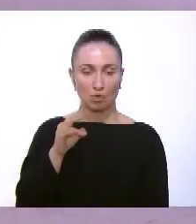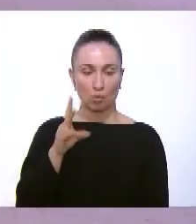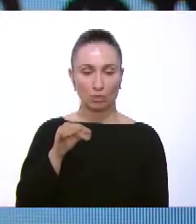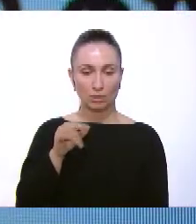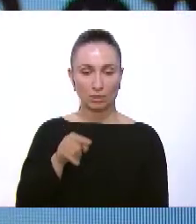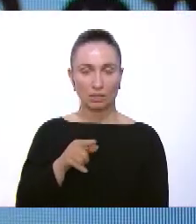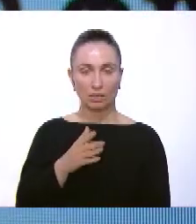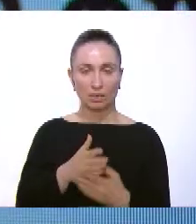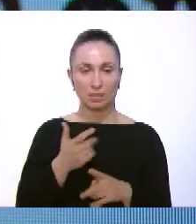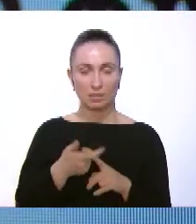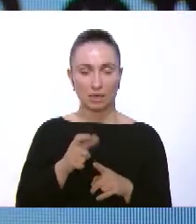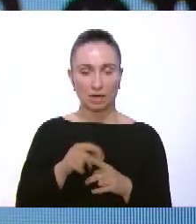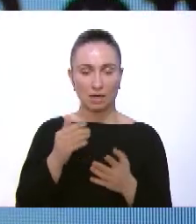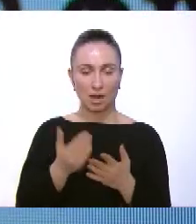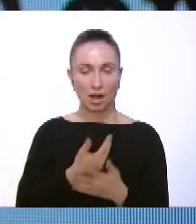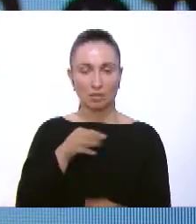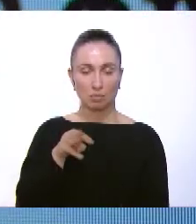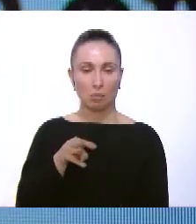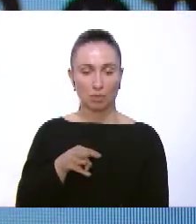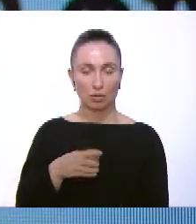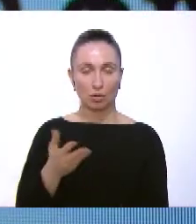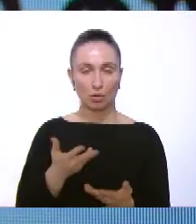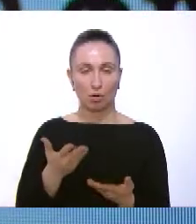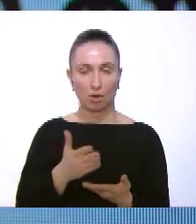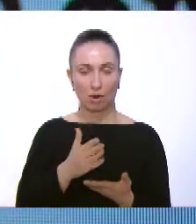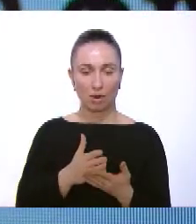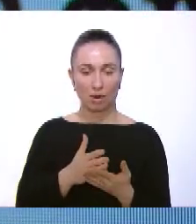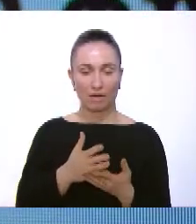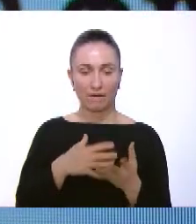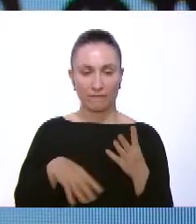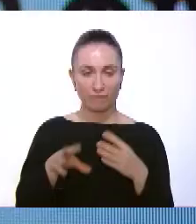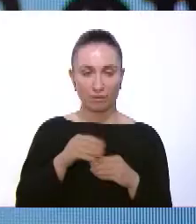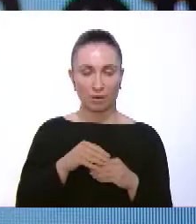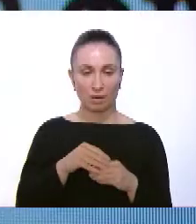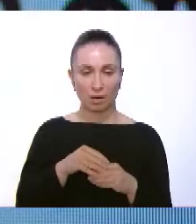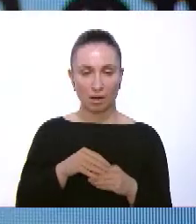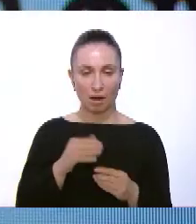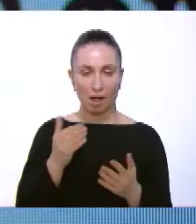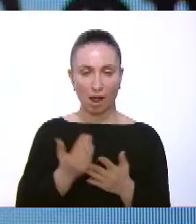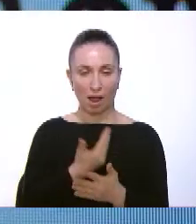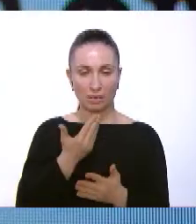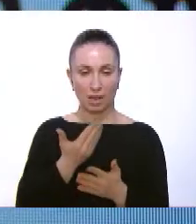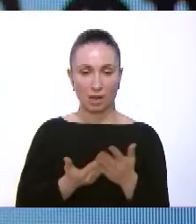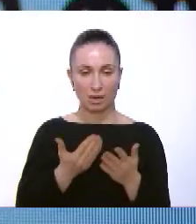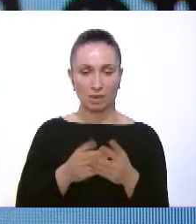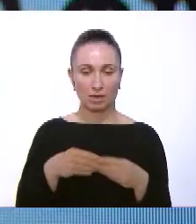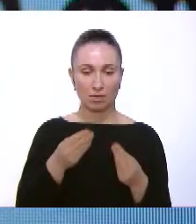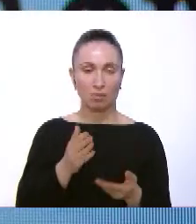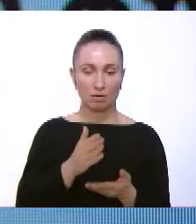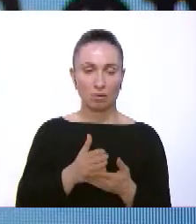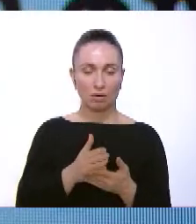ეს არის ძალიან ახალი მეთოდი, რომელიც ყველგან სულ ახალი რეკომენდაცია. ეს